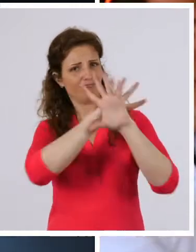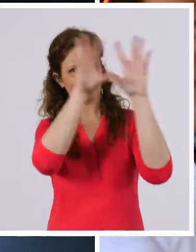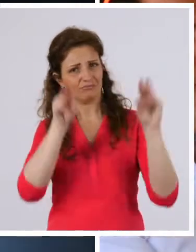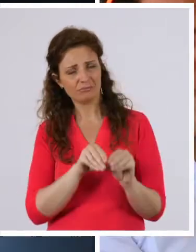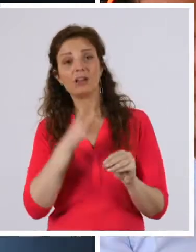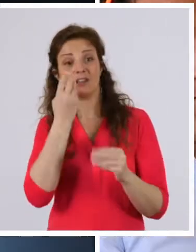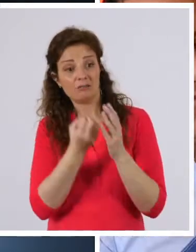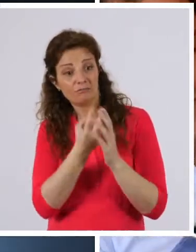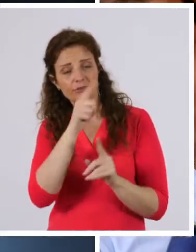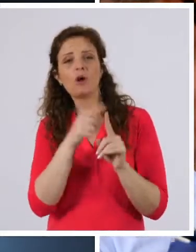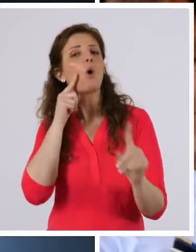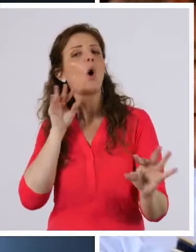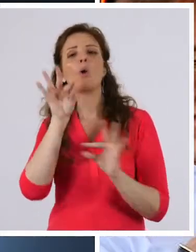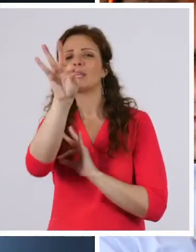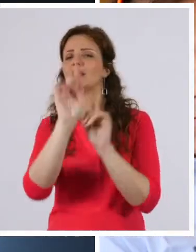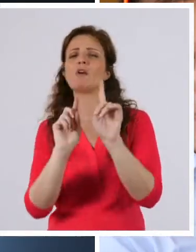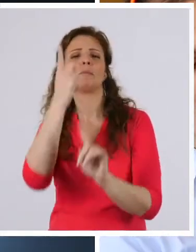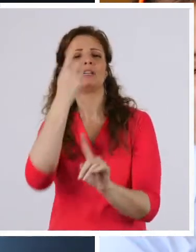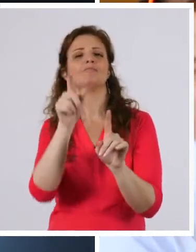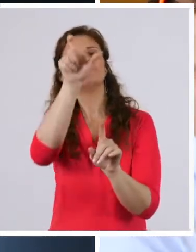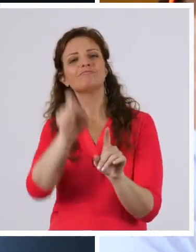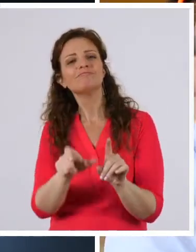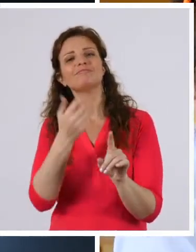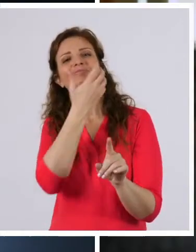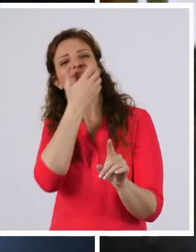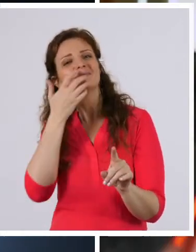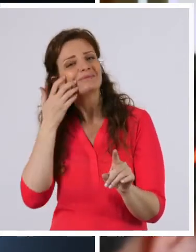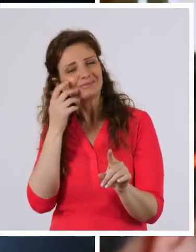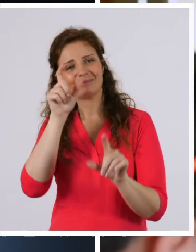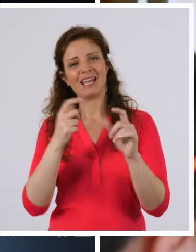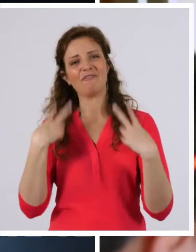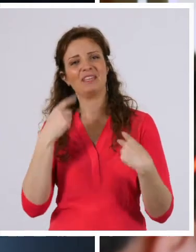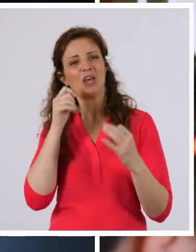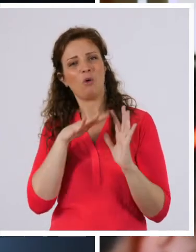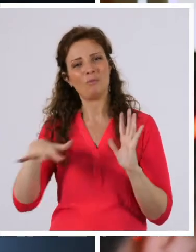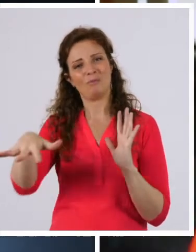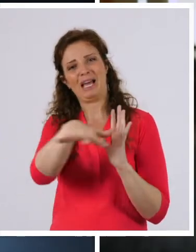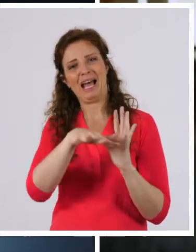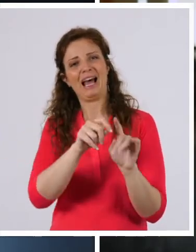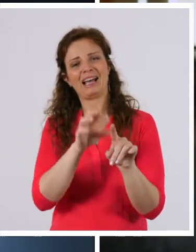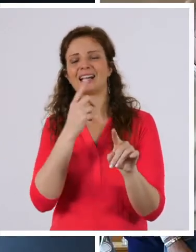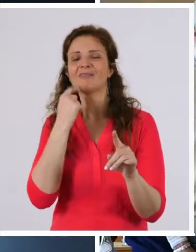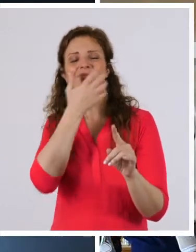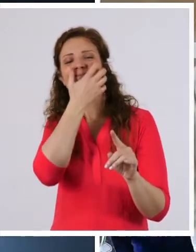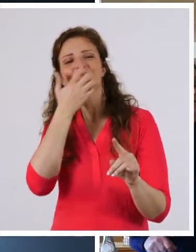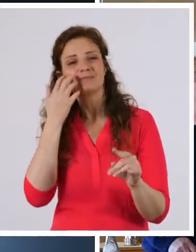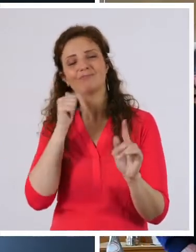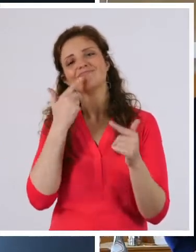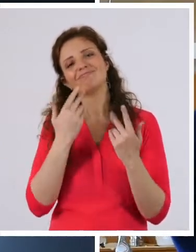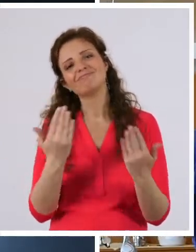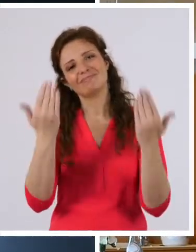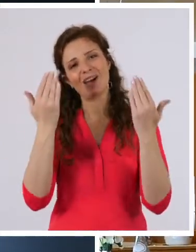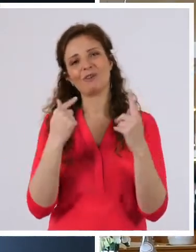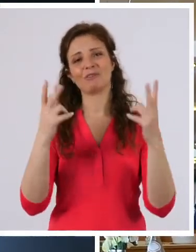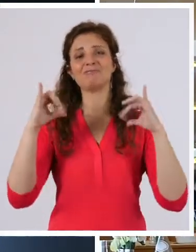stato realizzato innanzitutto nel primario interesse della salvaguardia della vita umana in mare, vi auguriamo di trascorrere vacanze